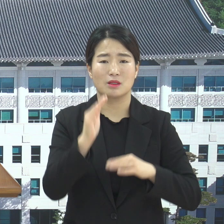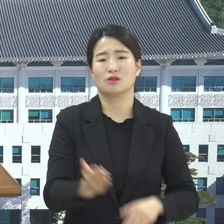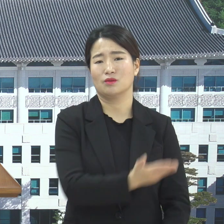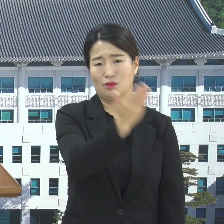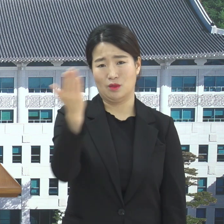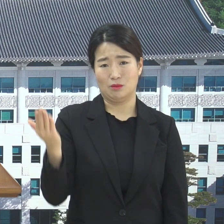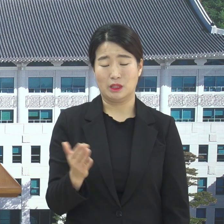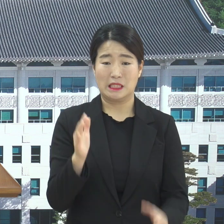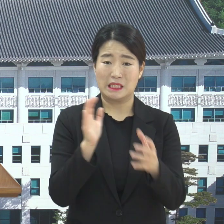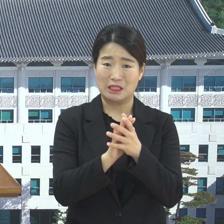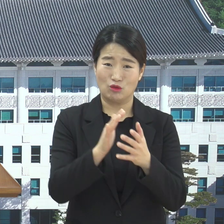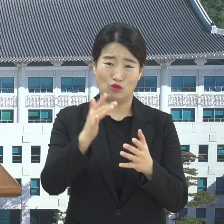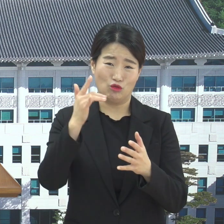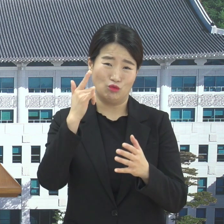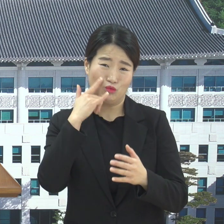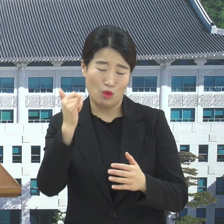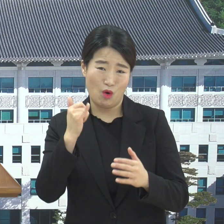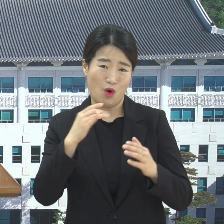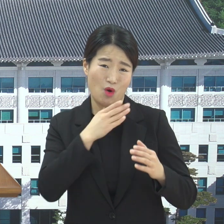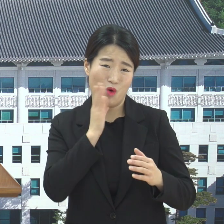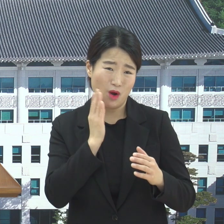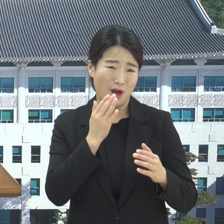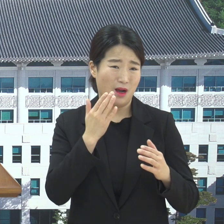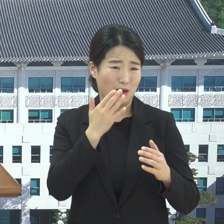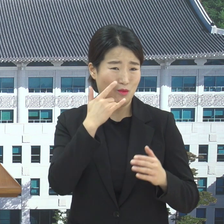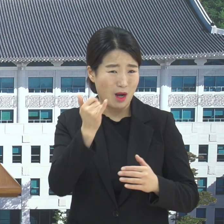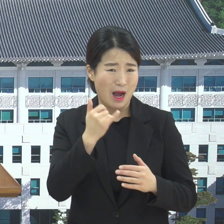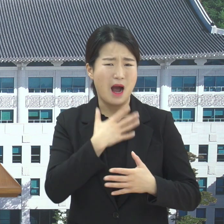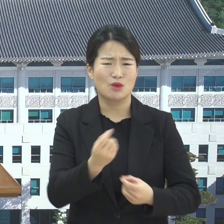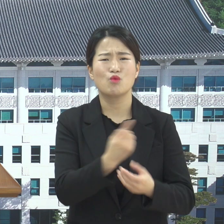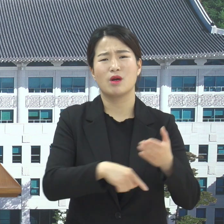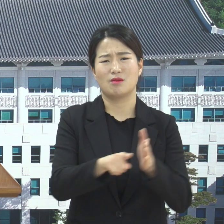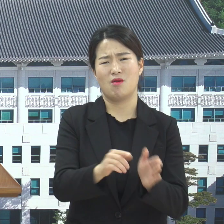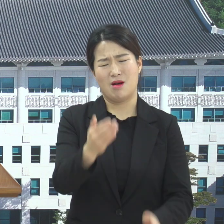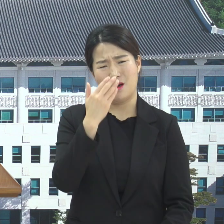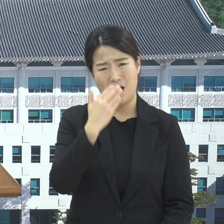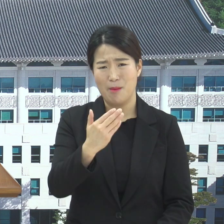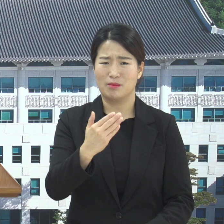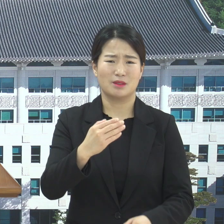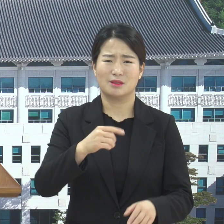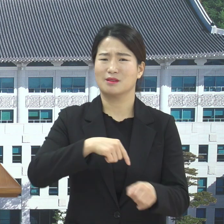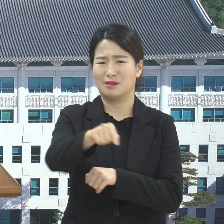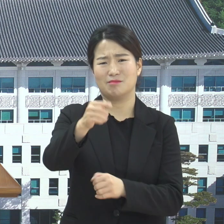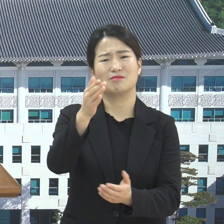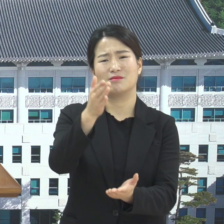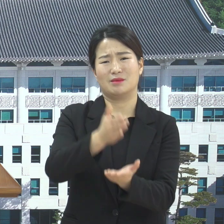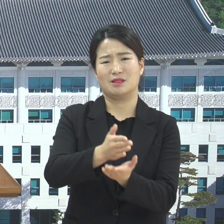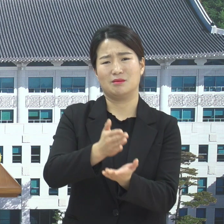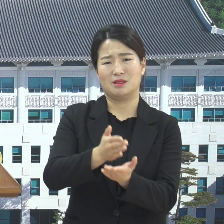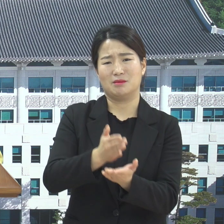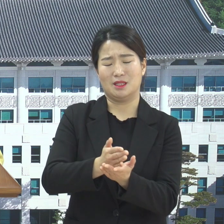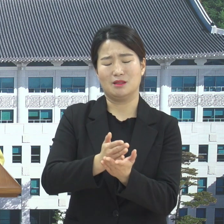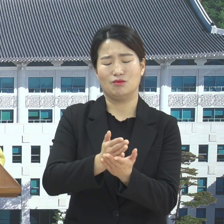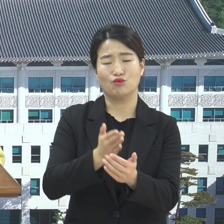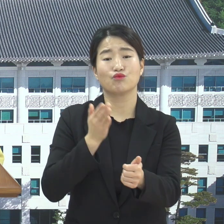여러분께서도 친구와 부모님, 어르신들의 안전을 위해서 가능하면 외출을 삼가주시기를